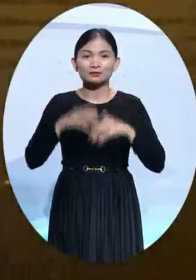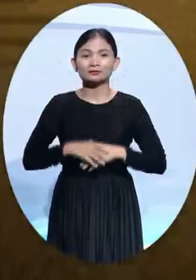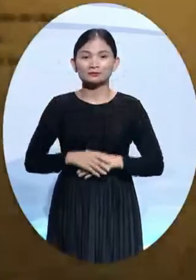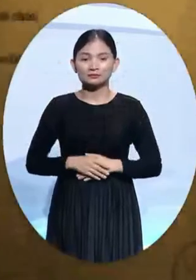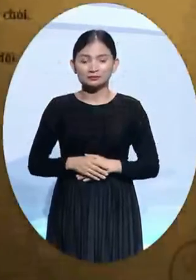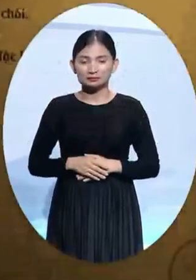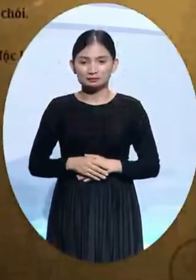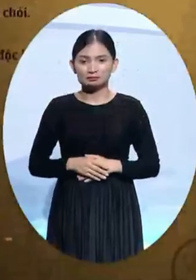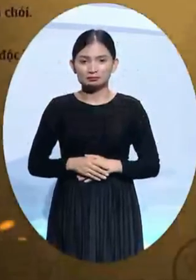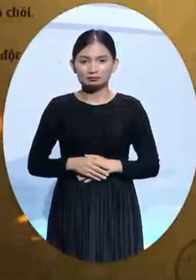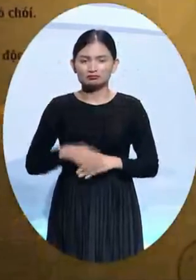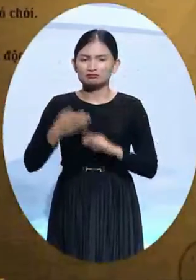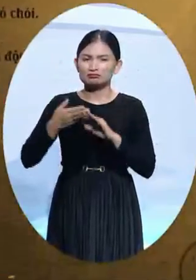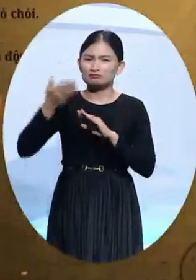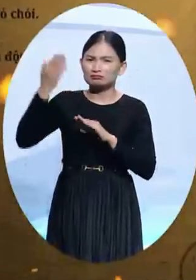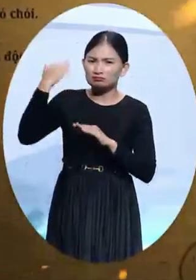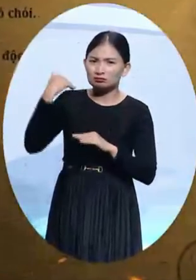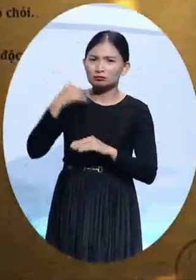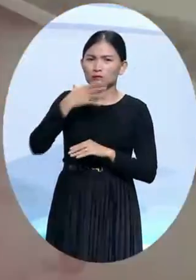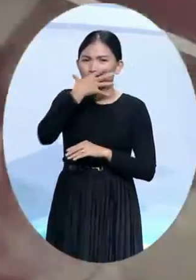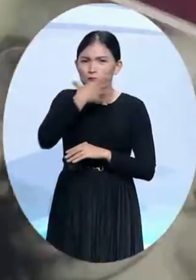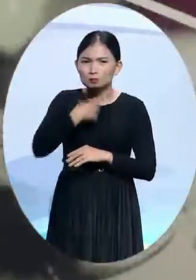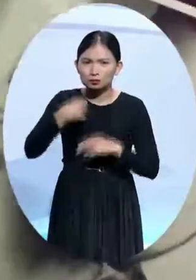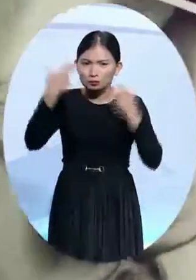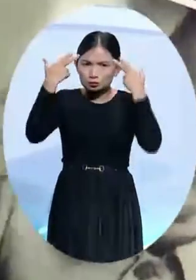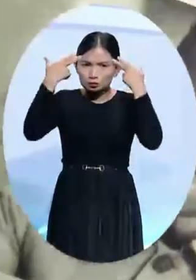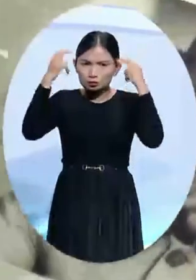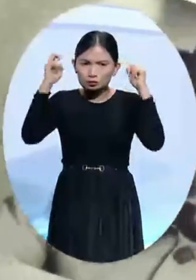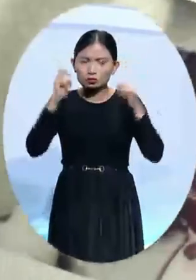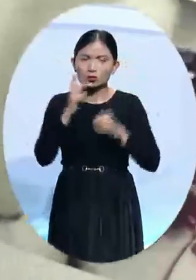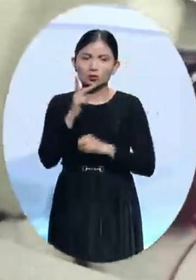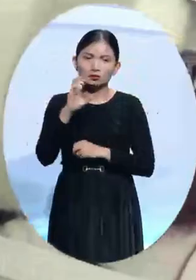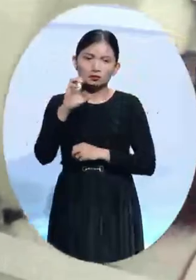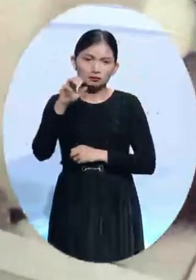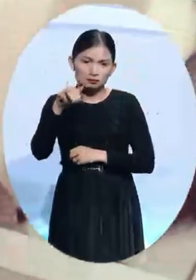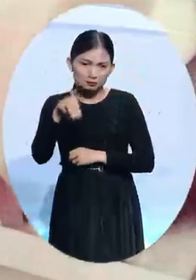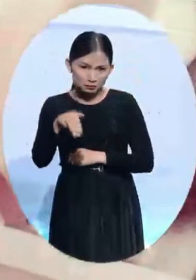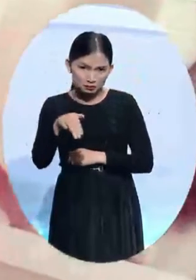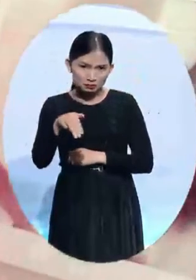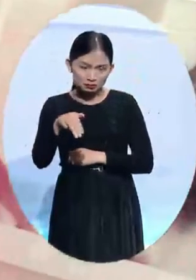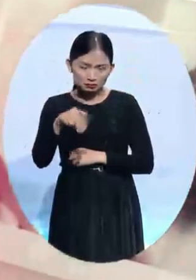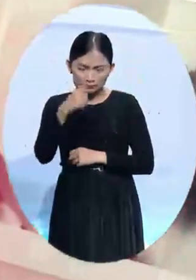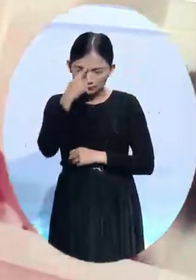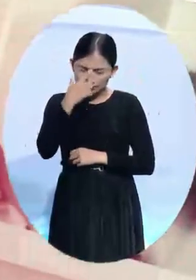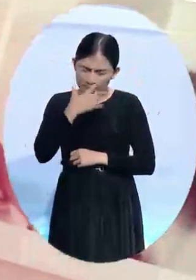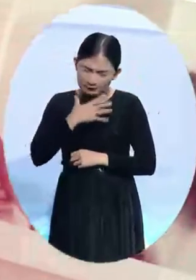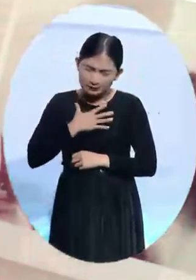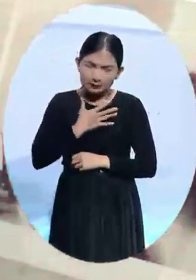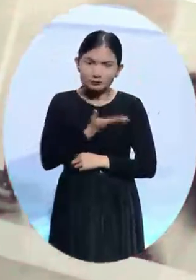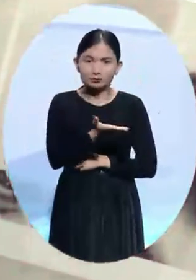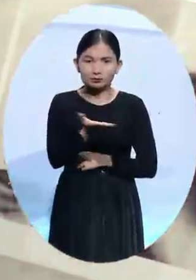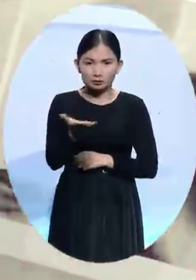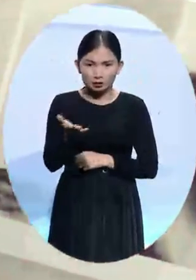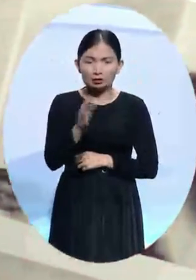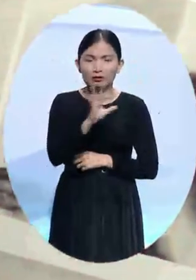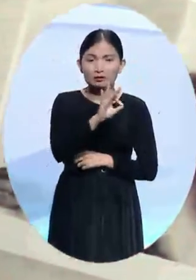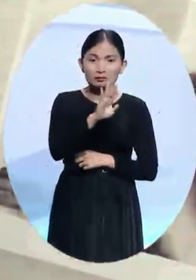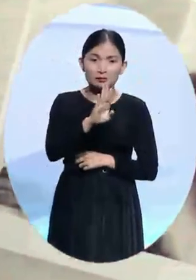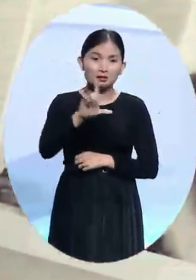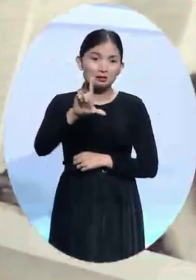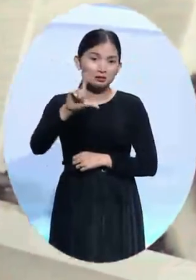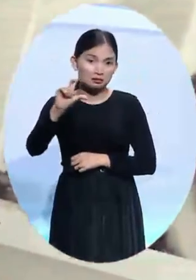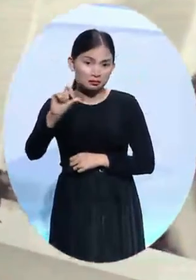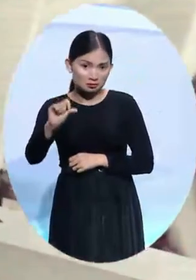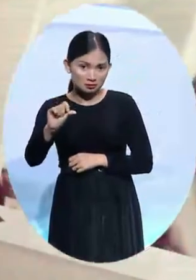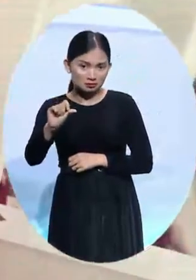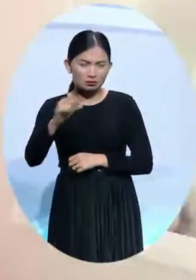Sinh thời, Chủ tịch Hồ Chí Minh luôn dành tình cảm đặc biệt đối với thương binh liệt sĩ. Người nói, máu đào của các liệt sĩ ấy đã làm cho